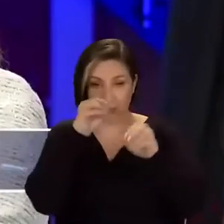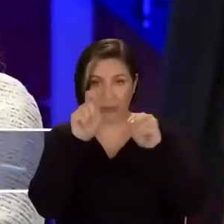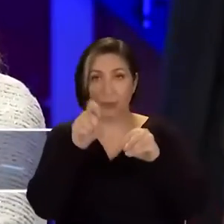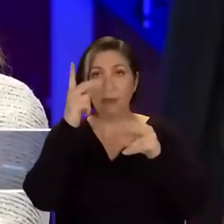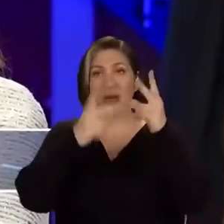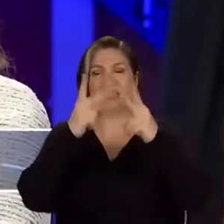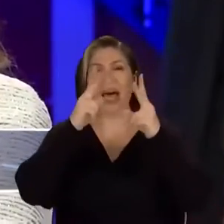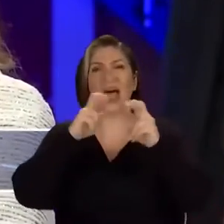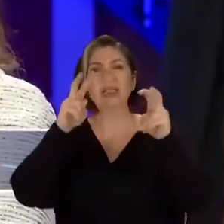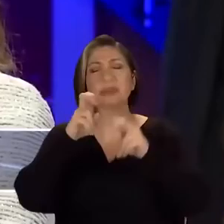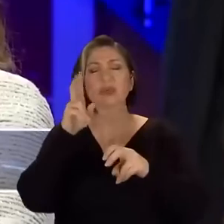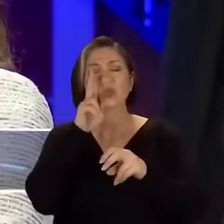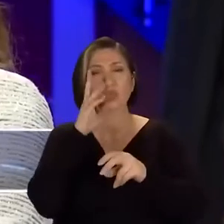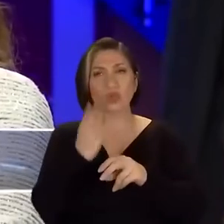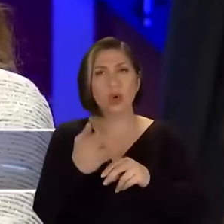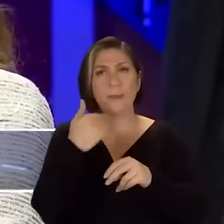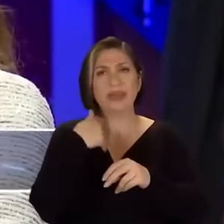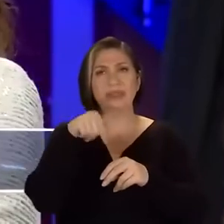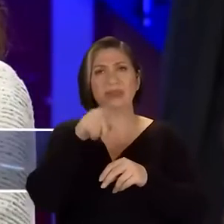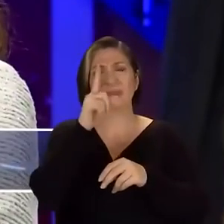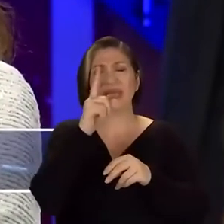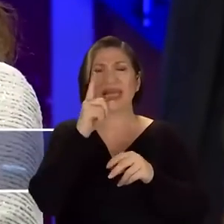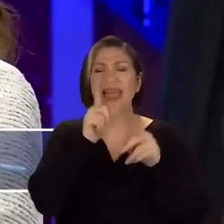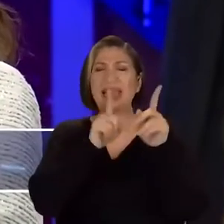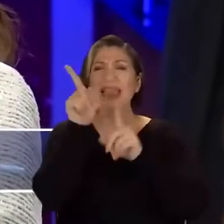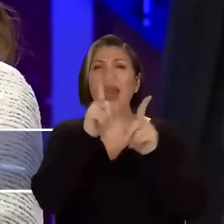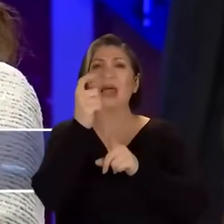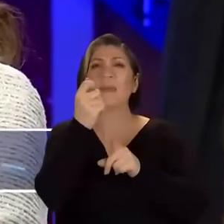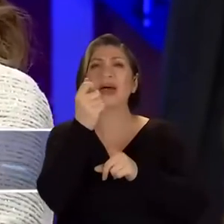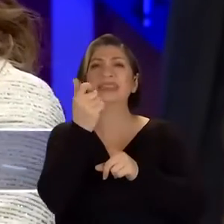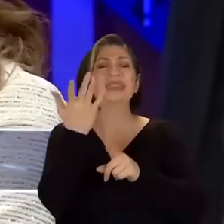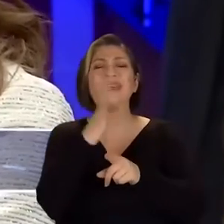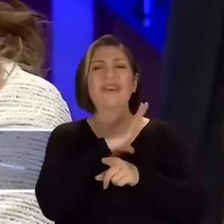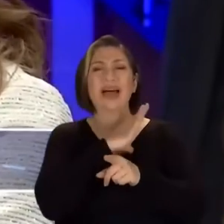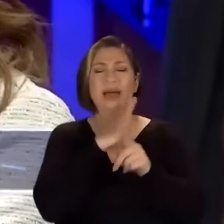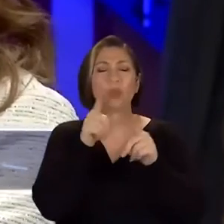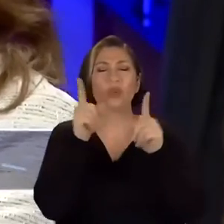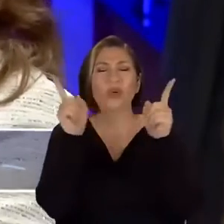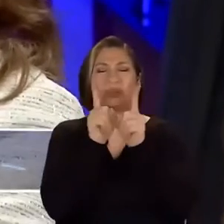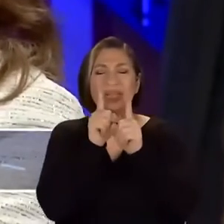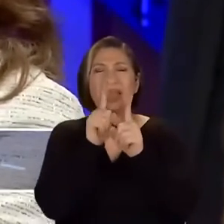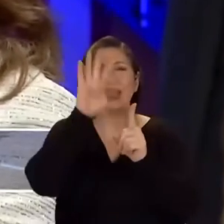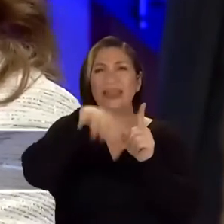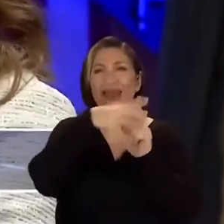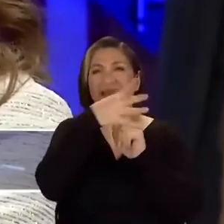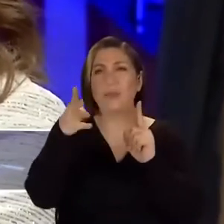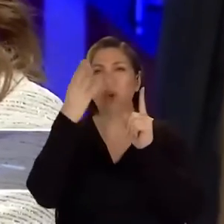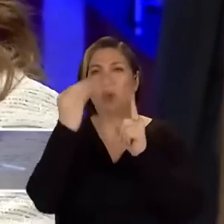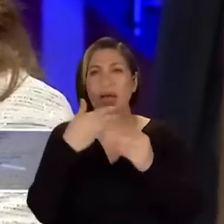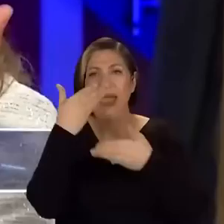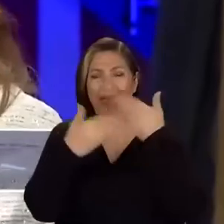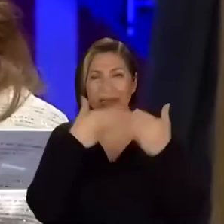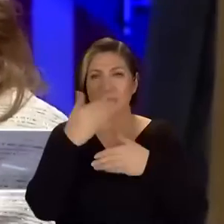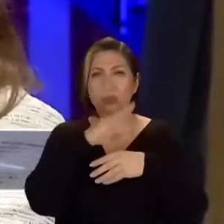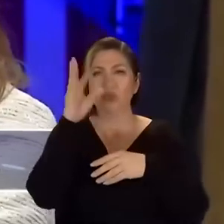takım araştırmalar sonucu ben şimdi size bir kripto para meselesini şöyle özetle tablo halinde aktarmaya